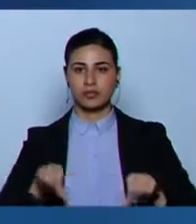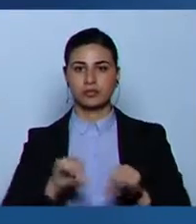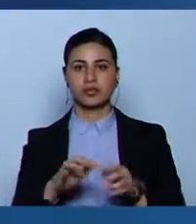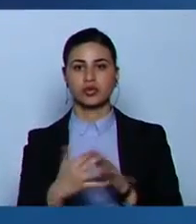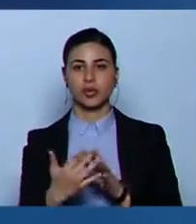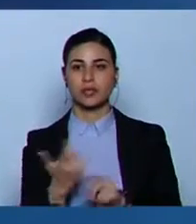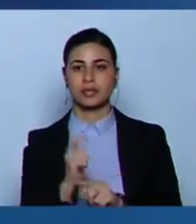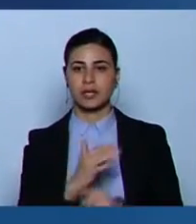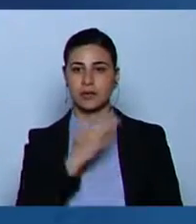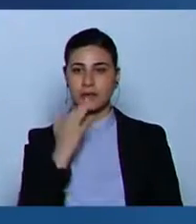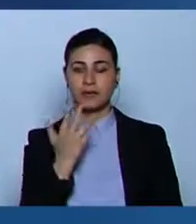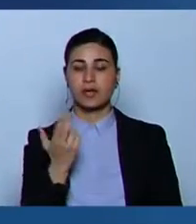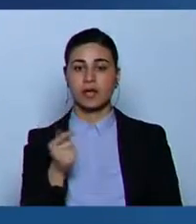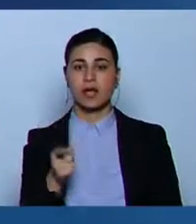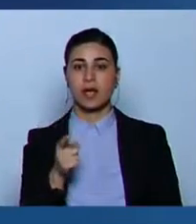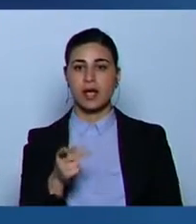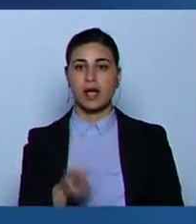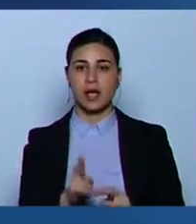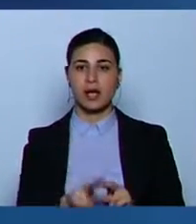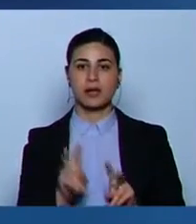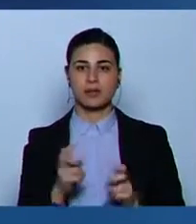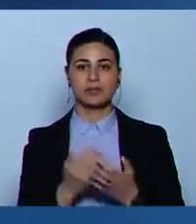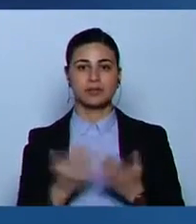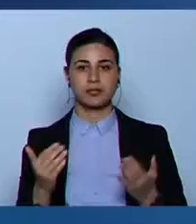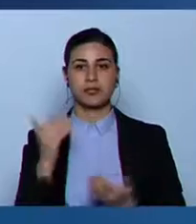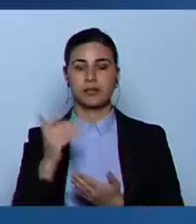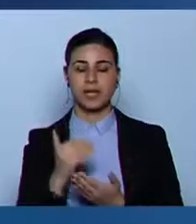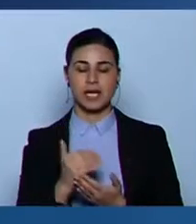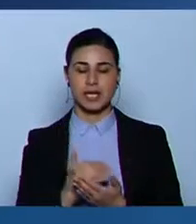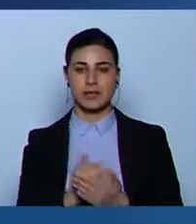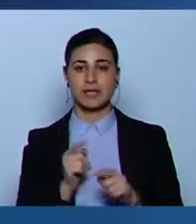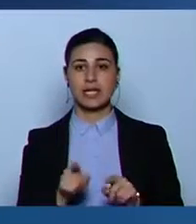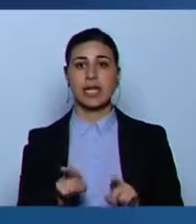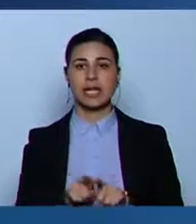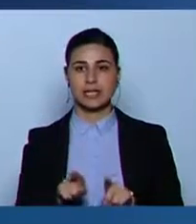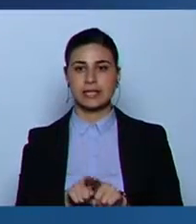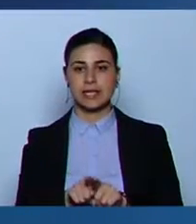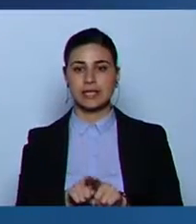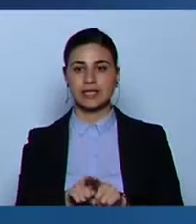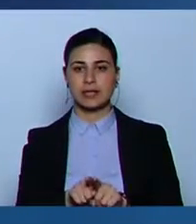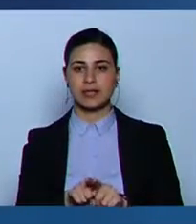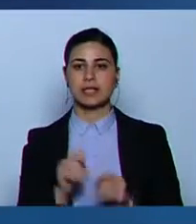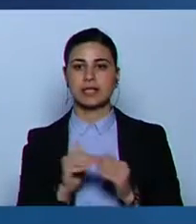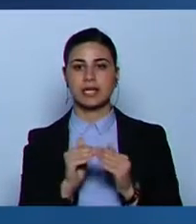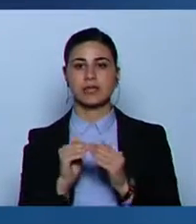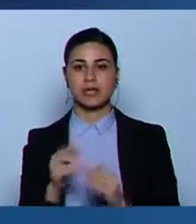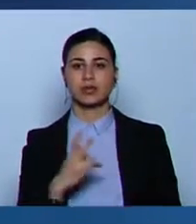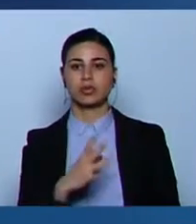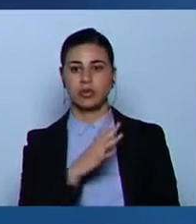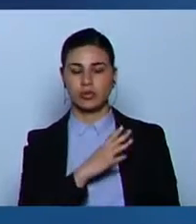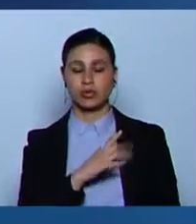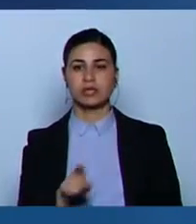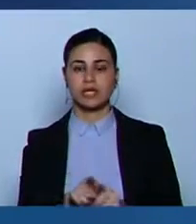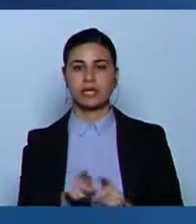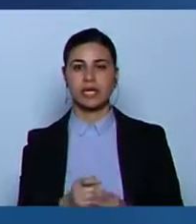სოფლები. შესაბამისად, ამ ტიპოლოგიის მიხედვით, ანუ ერთნაირ დასახლებებს უნდა ქონდეთ